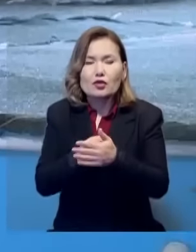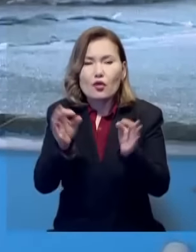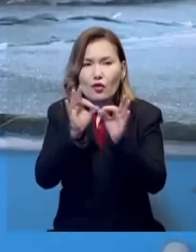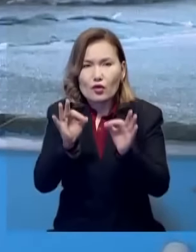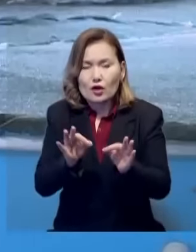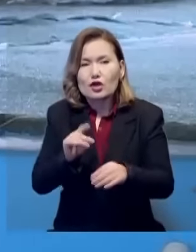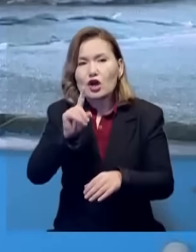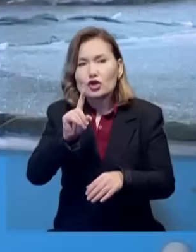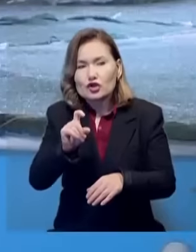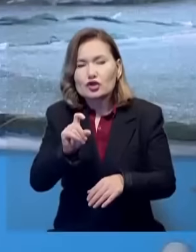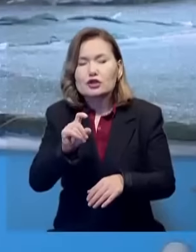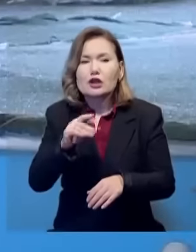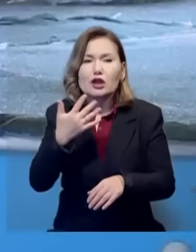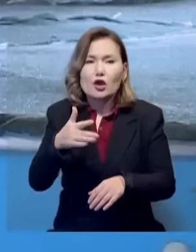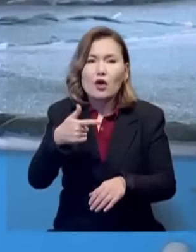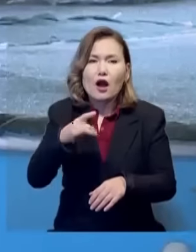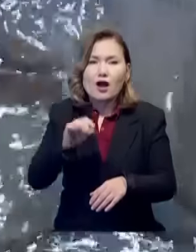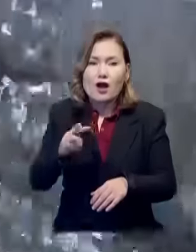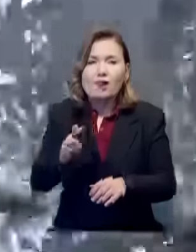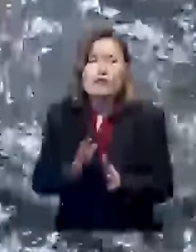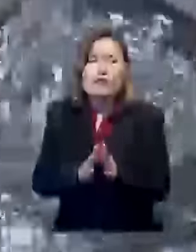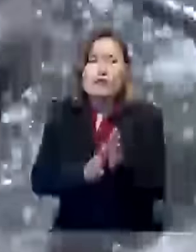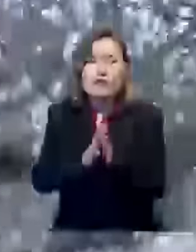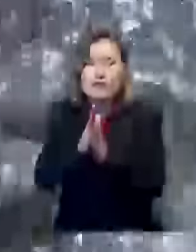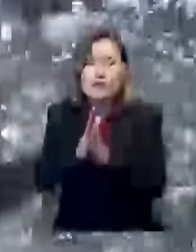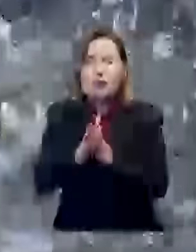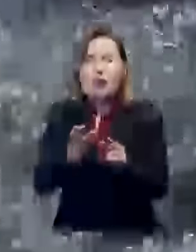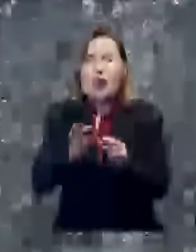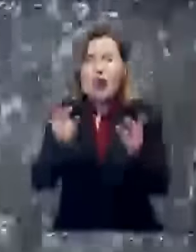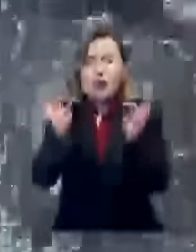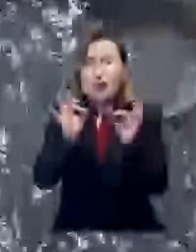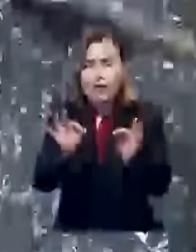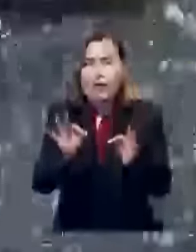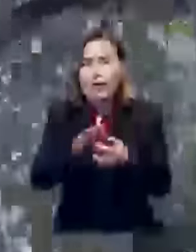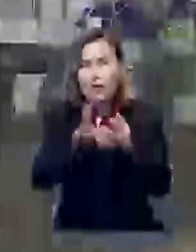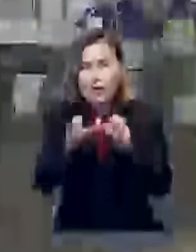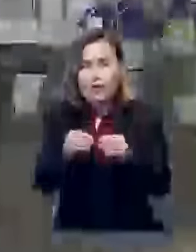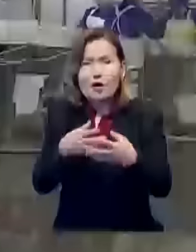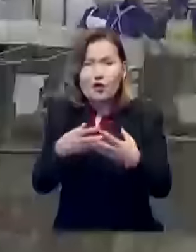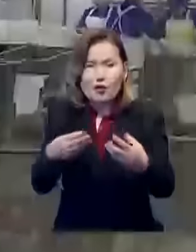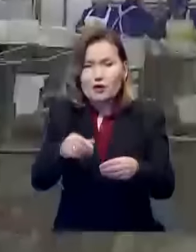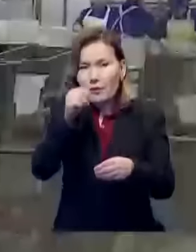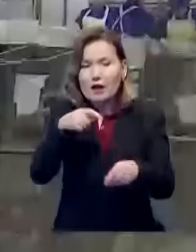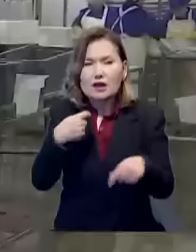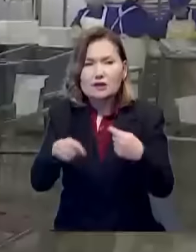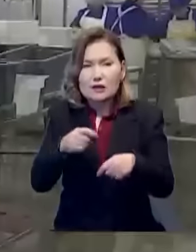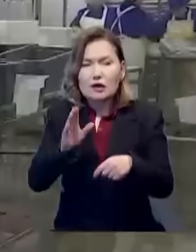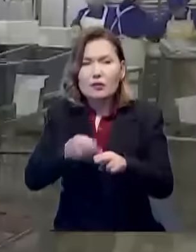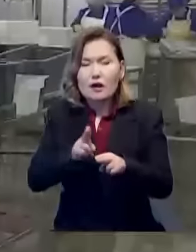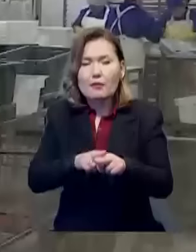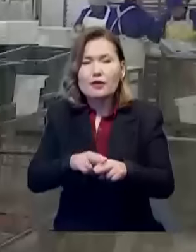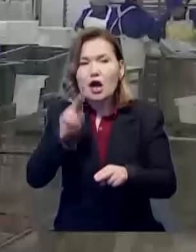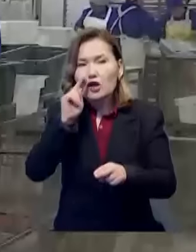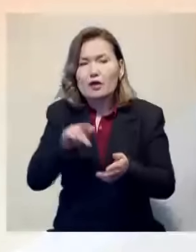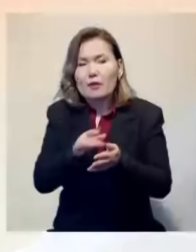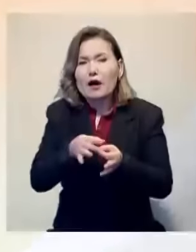кезімізде 100-150 граммға дейін өндіріп алсақ, көктемде салған кезімізде ол 2 килограммға жетеді. Қазір Шардара ауданында балық өңдейтін